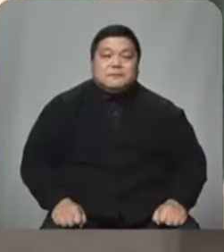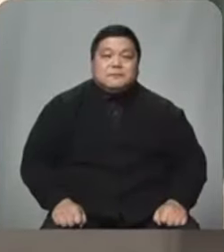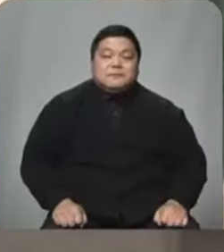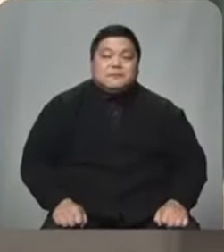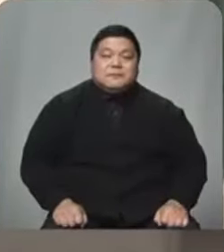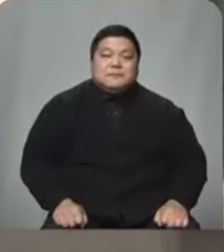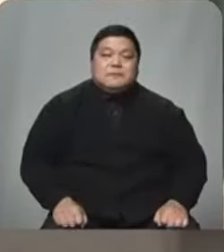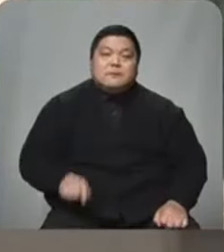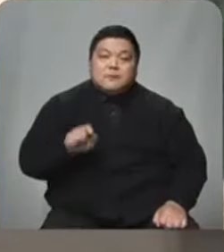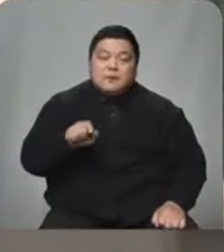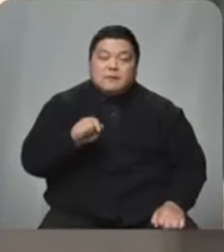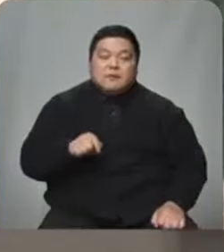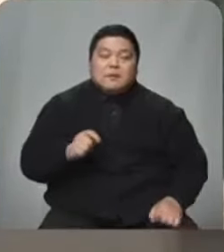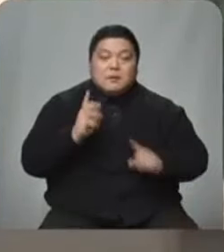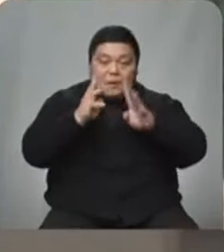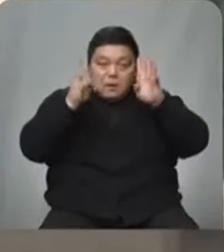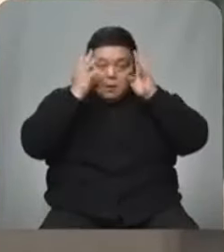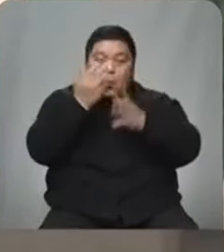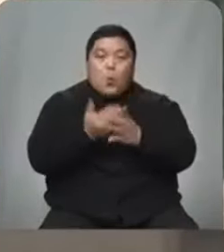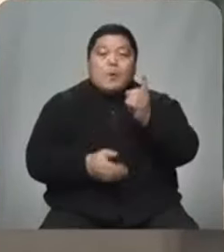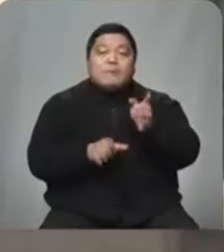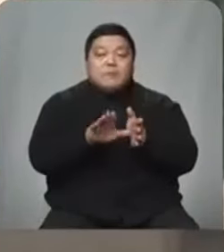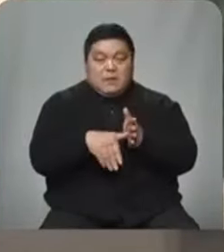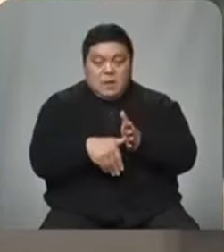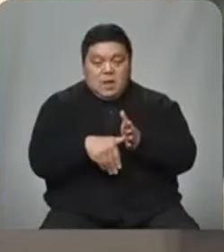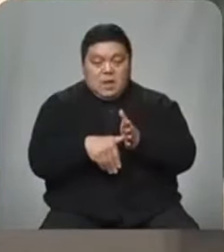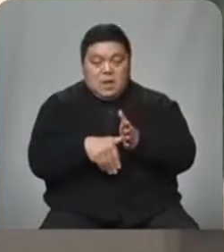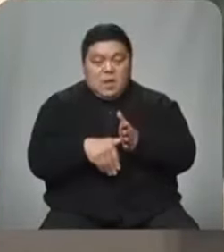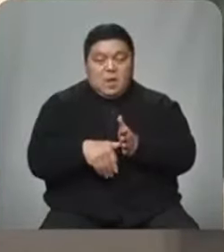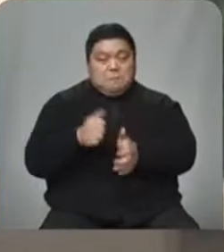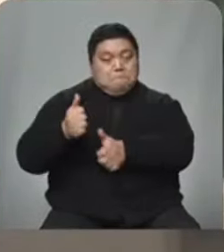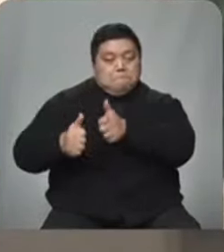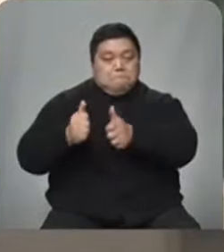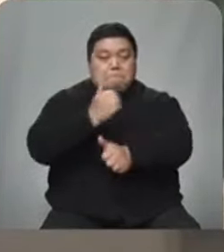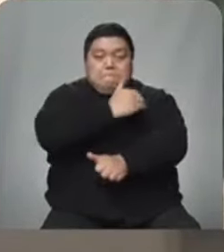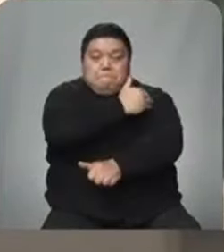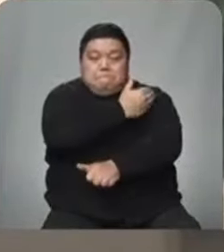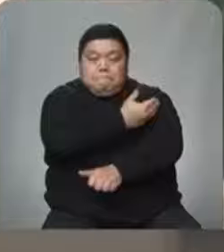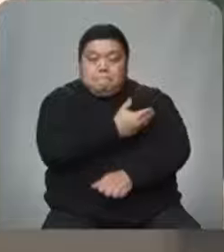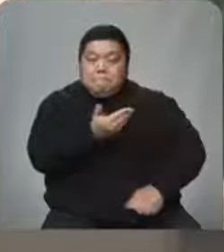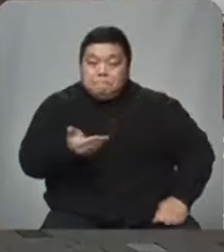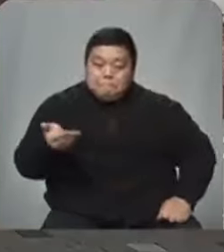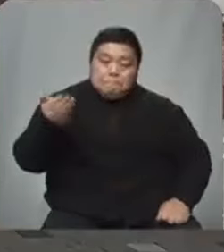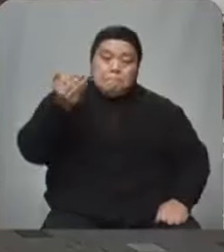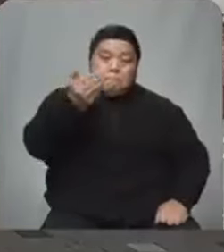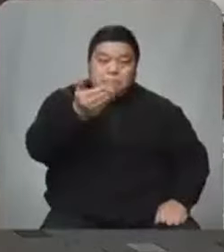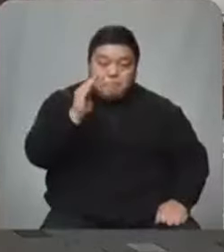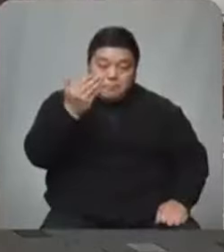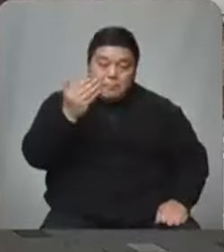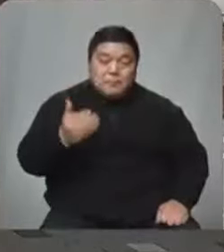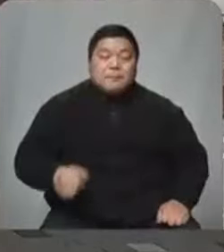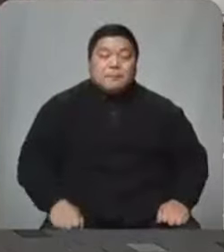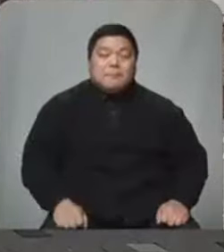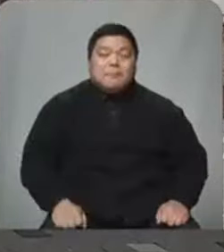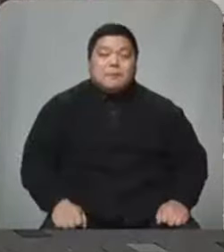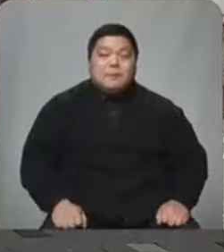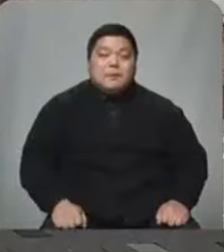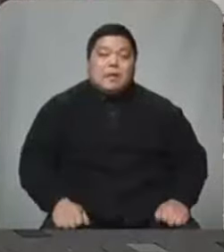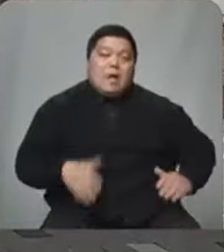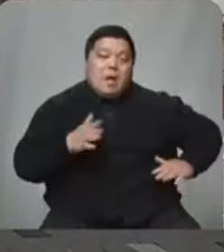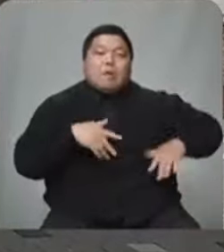도립대는 대학관 통합이 진행될 경우 고등교육의 경쟁력이 강화될 것으로 기대하고 있습니다 입학자원